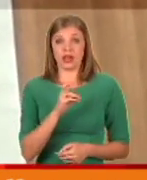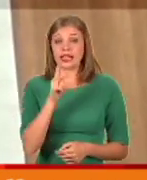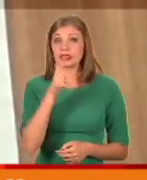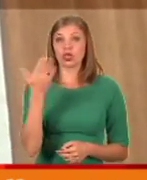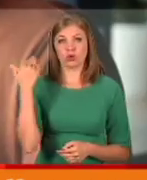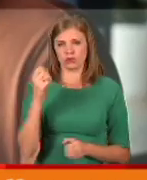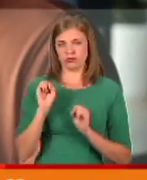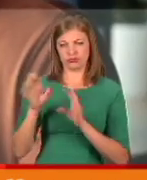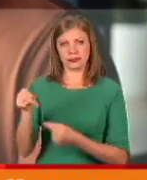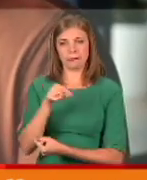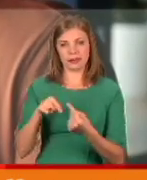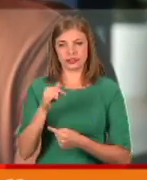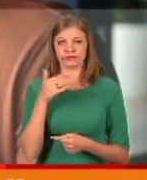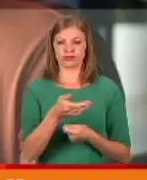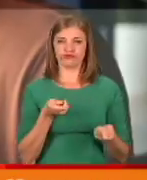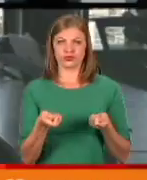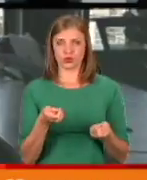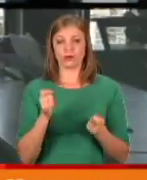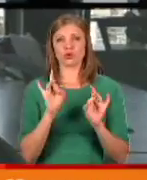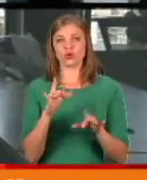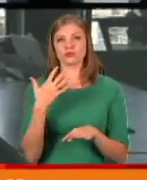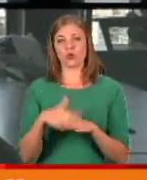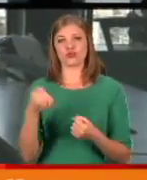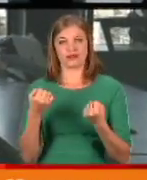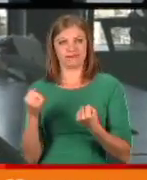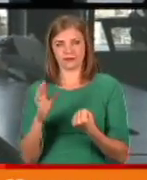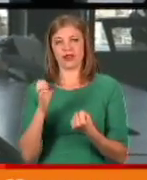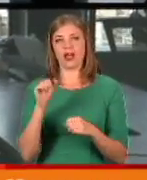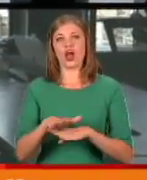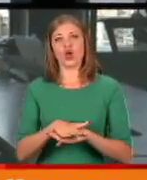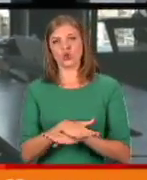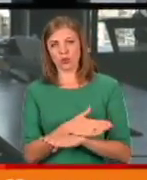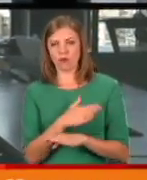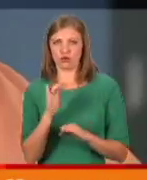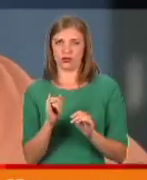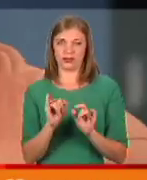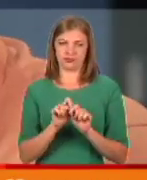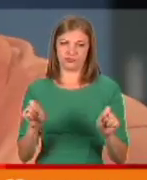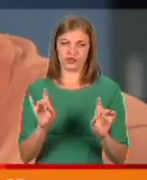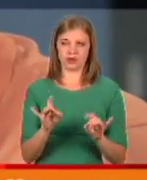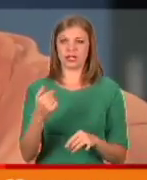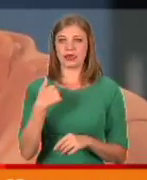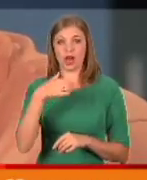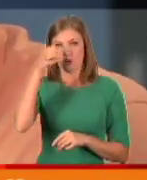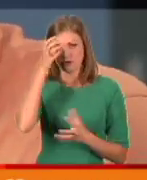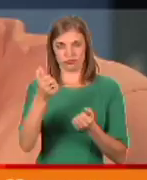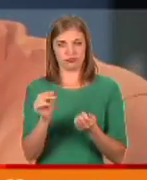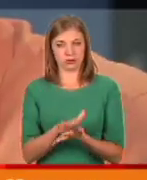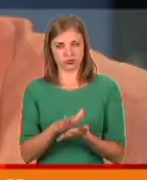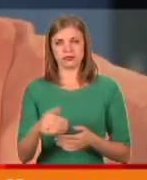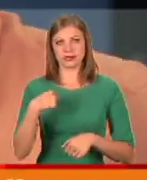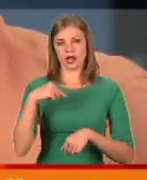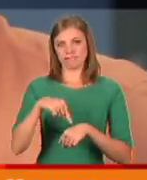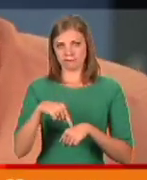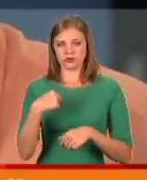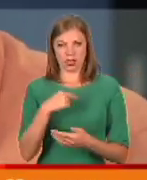тому покинув бізнес і пішов у чиновники, розповідає вже не за кермом, а довго і відверто. Я освіту отримав безкоштовно, я відчував,